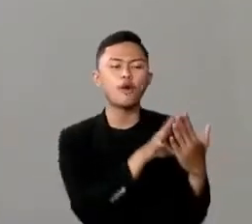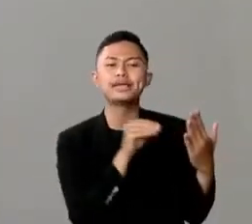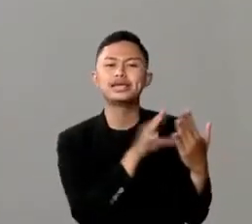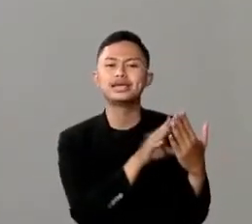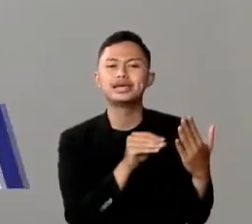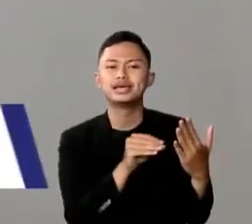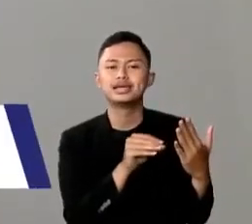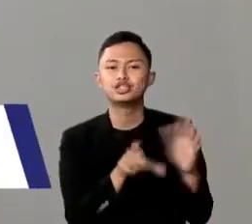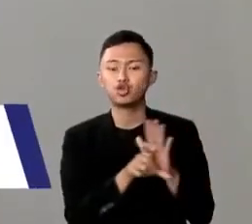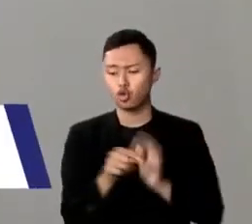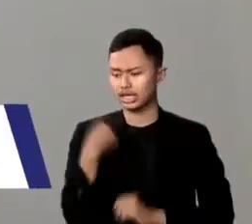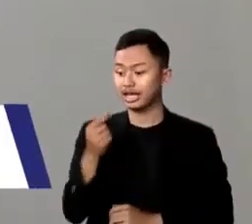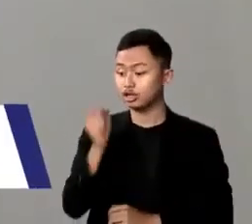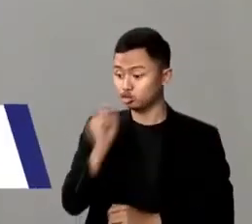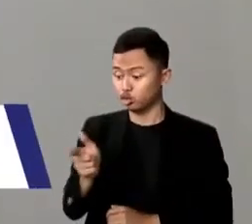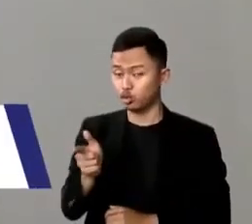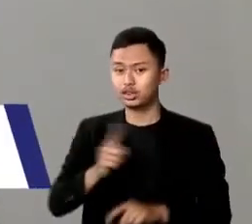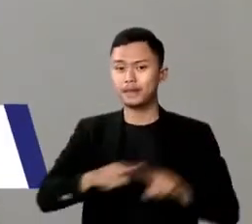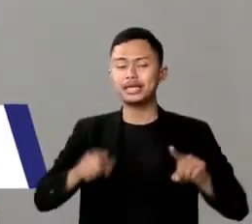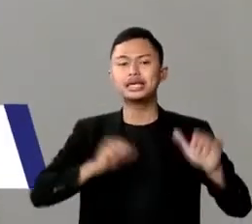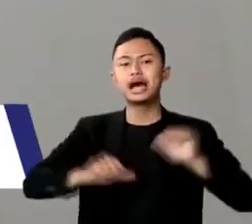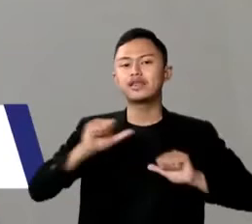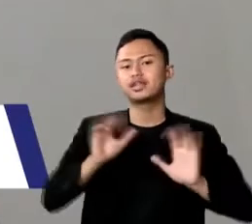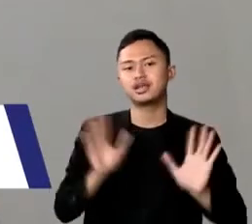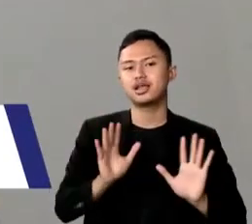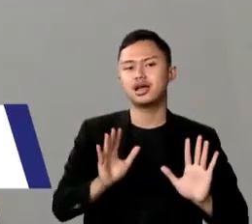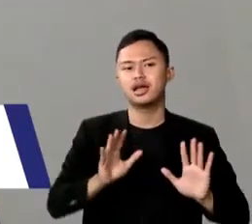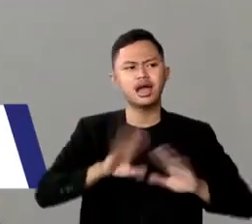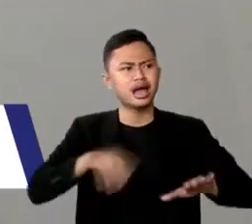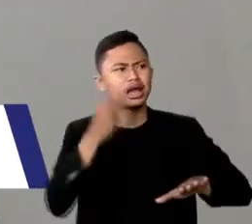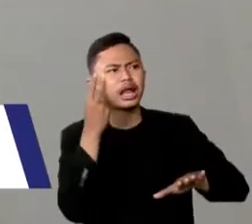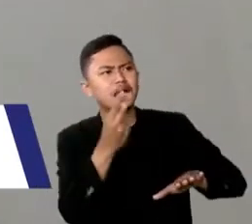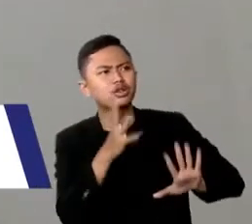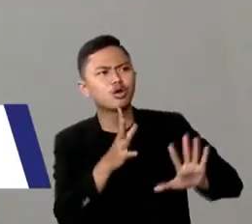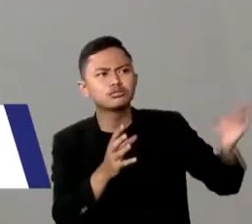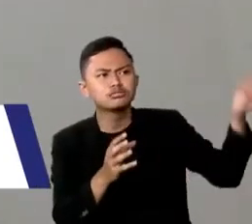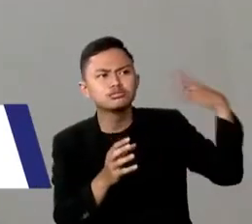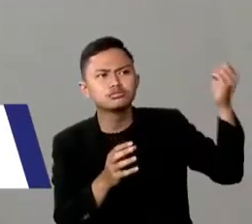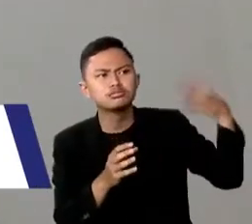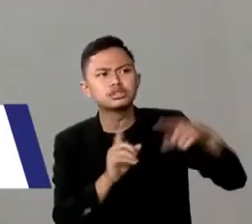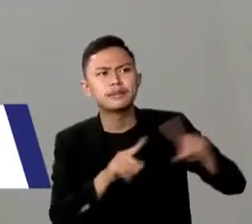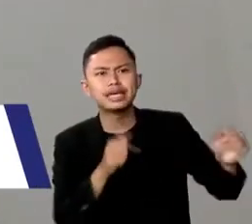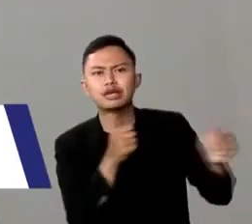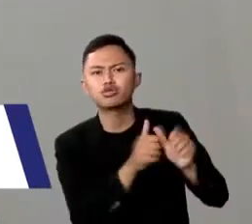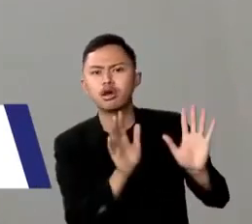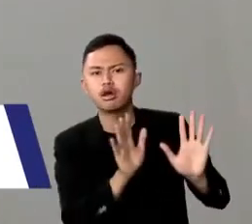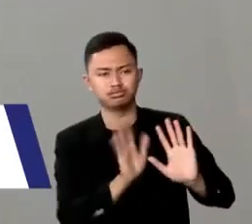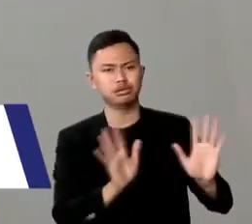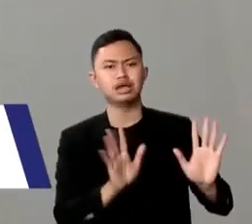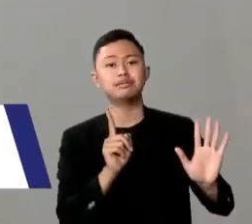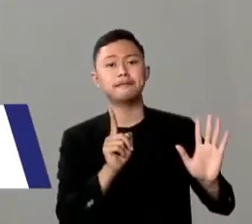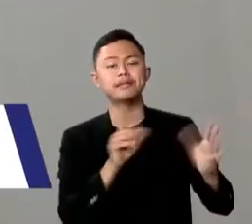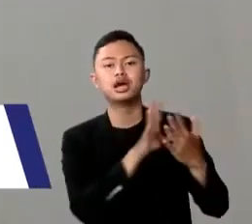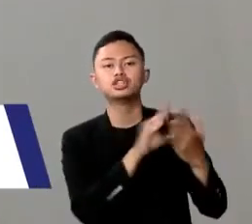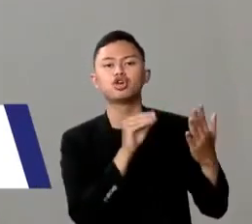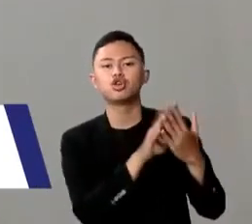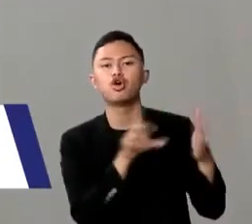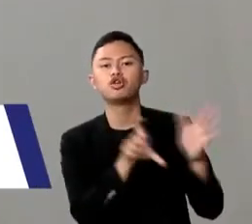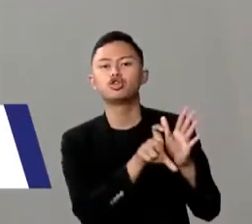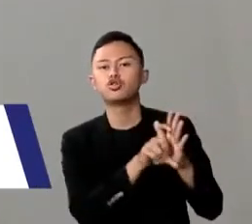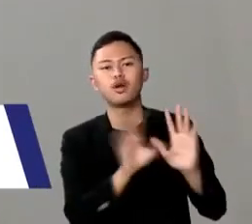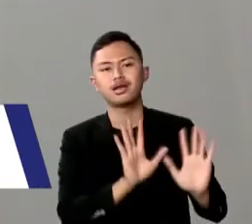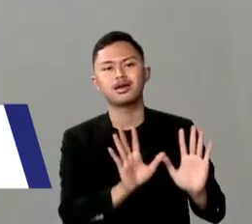saat ini adalah waktunya mencetak generasi yang lebih sadar kesehatan dibandingkan orang tuanya kita lihat sendiri di masyarakat